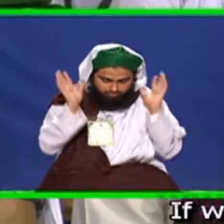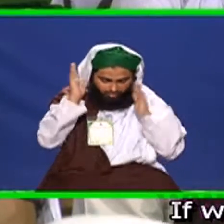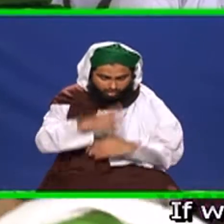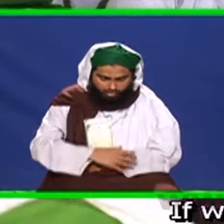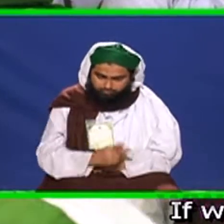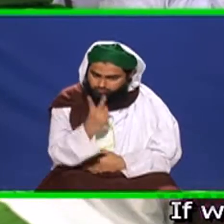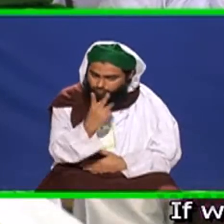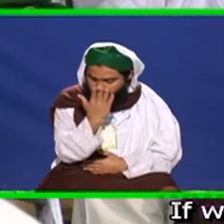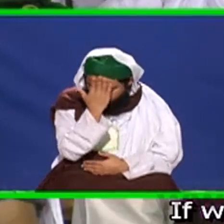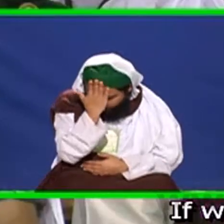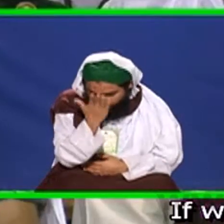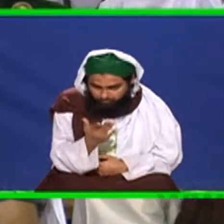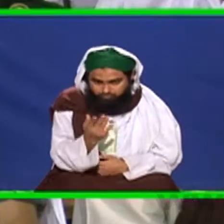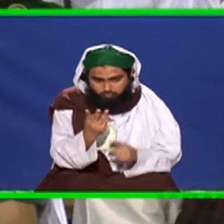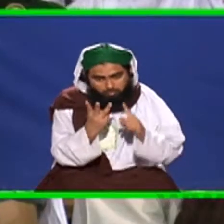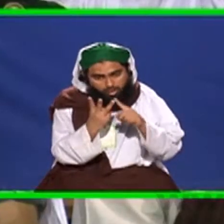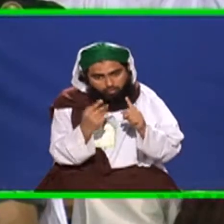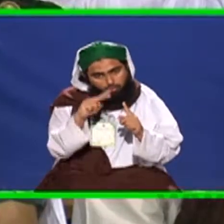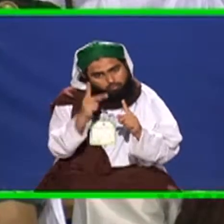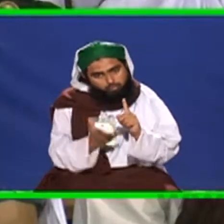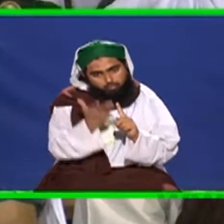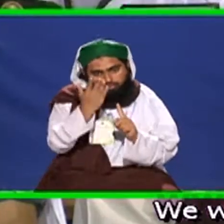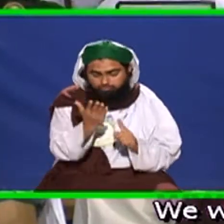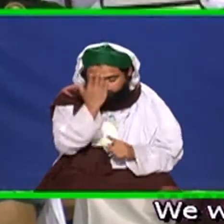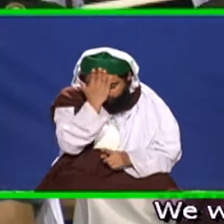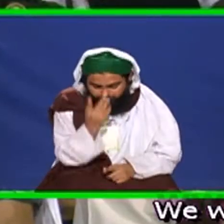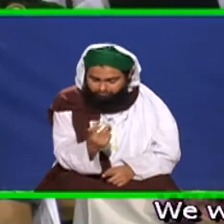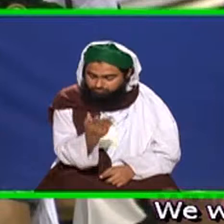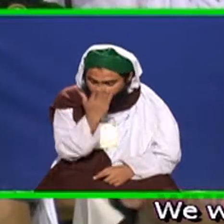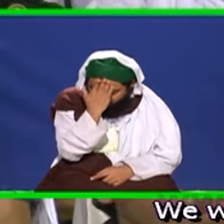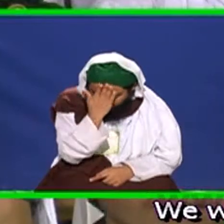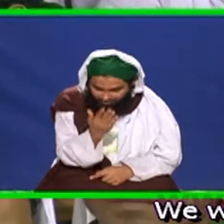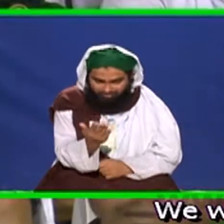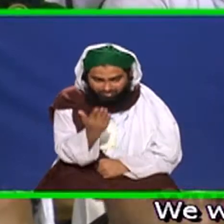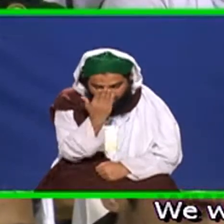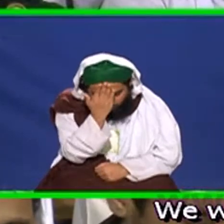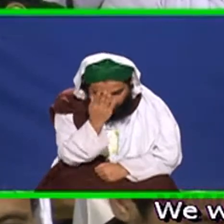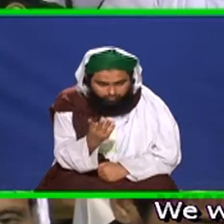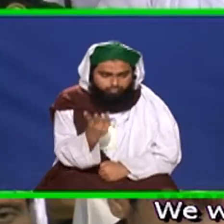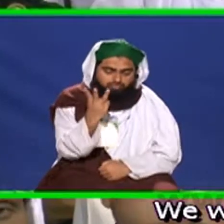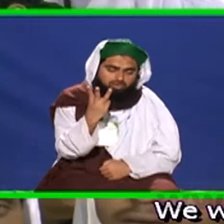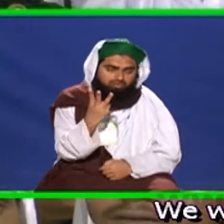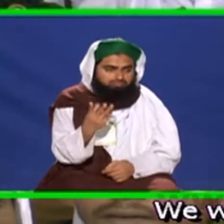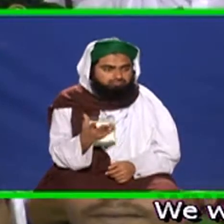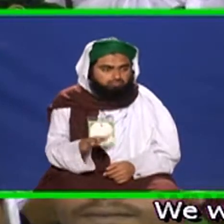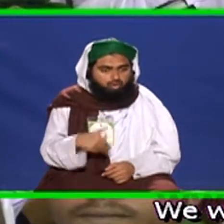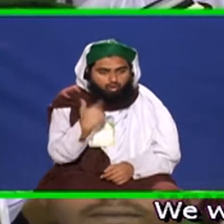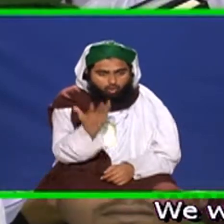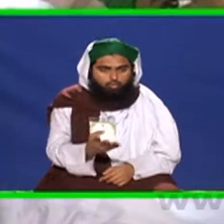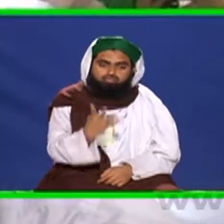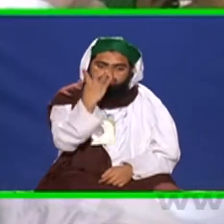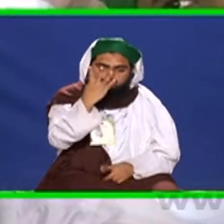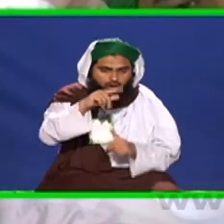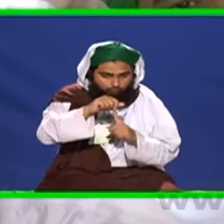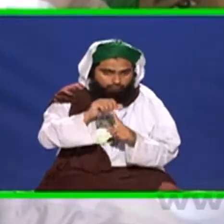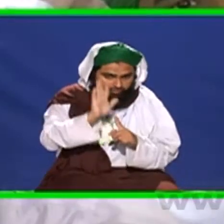बजाय 3 सजदे कर लें तो अब नाराज नहीं होंगे? भाई 3 सजदे करेंगे ना और 5 रकातें पढ़ लेते 4 के बजाय,